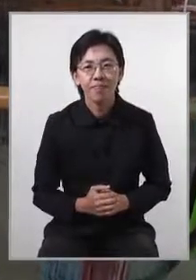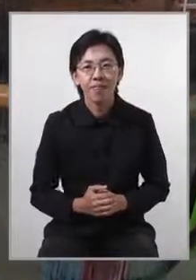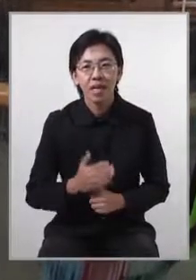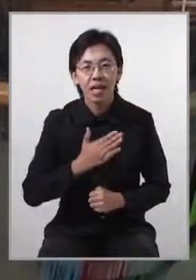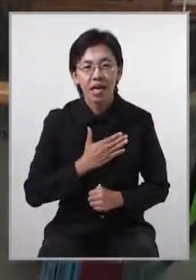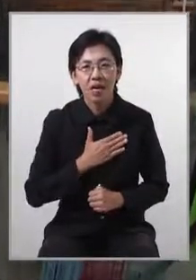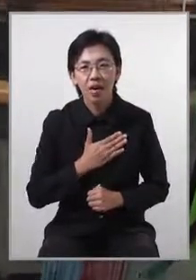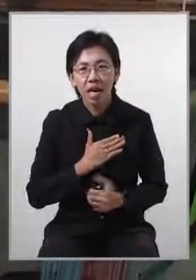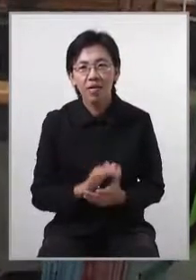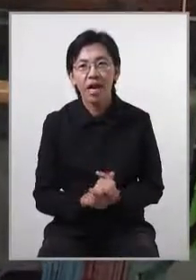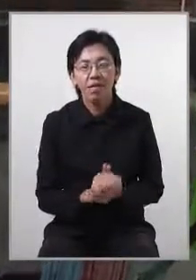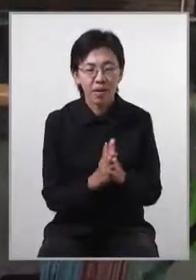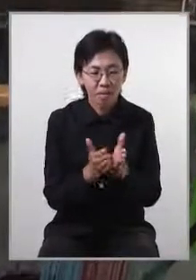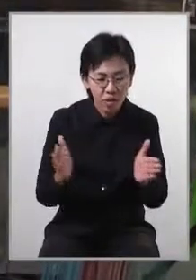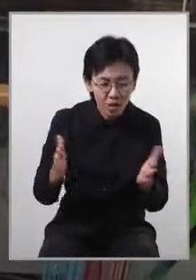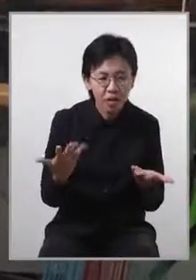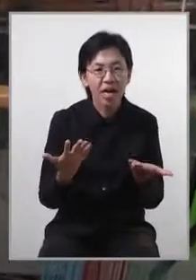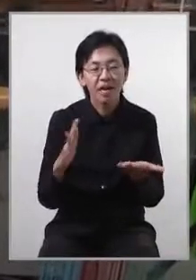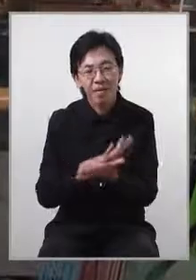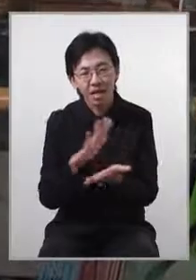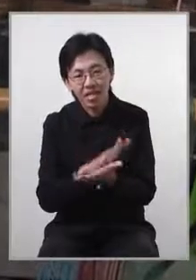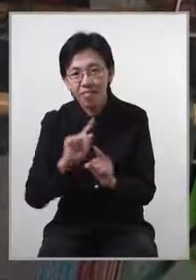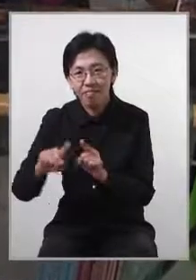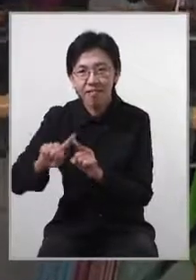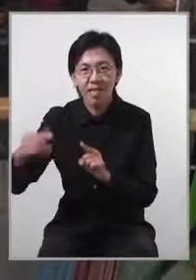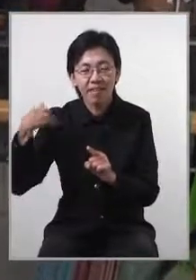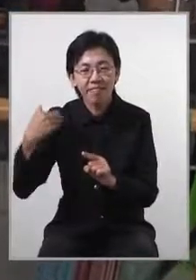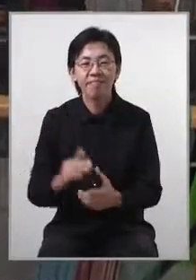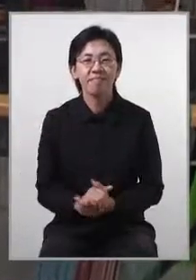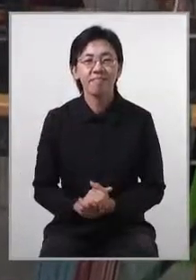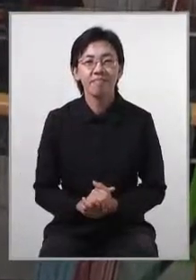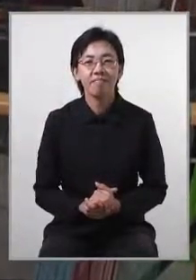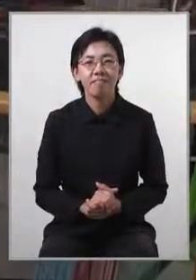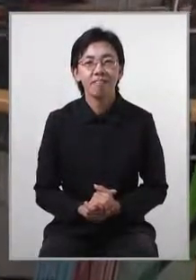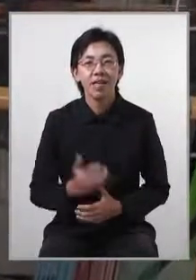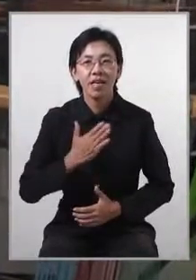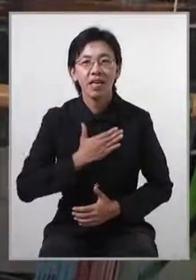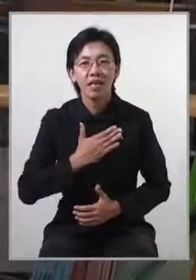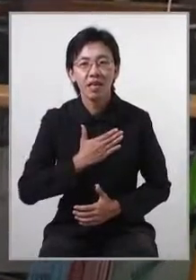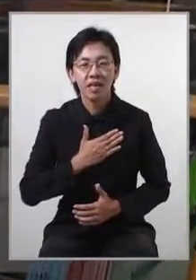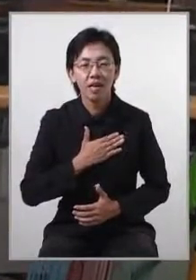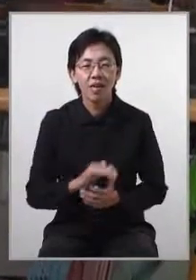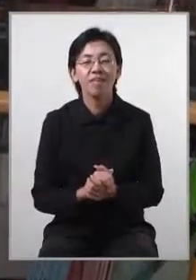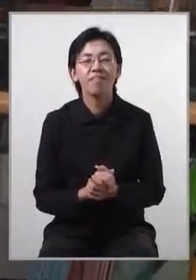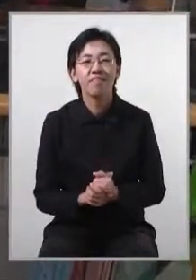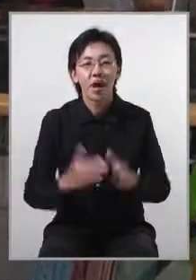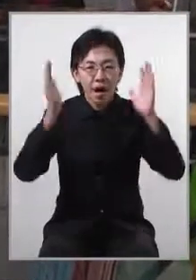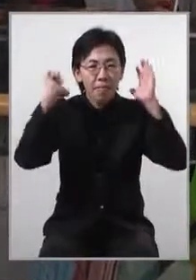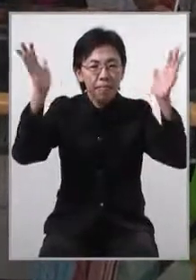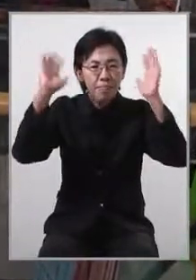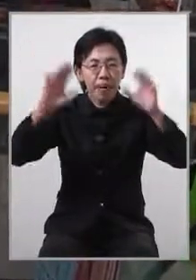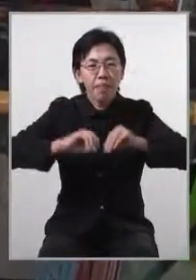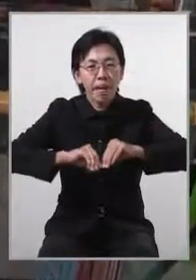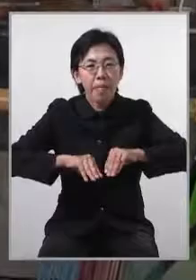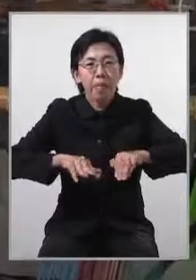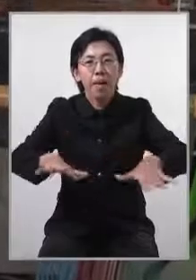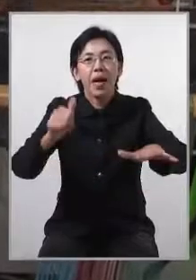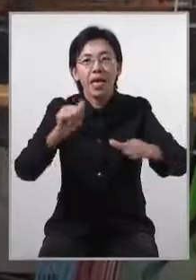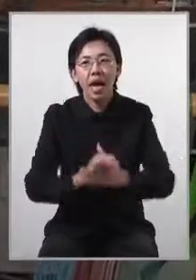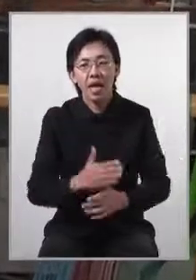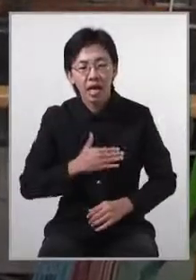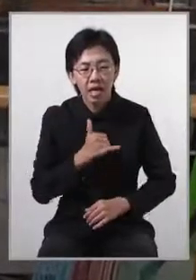สือมีโบรชัวร์ขึ้นมาเพิ่งเรื่องแรกขึ้นมานะแล้วก็ทำให้เราสามารถสื่อสารใครเชิญมาไหนเราสามารถ